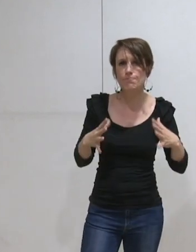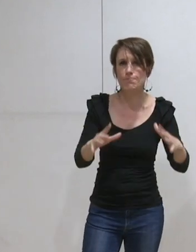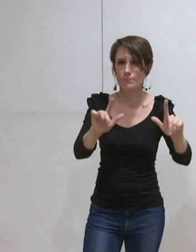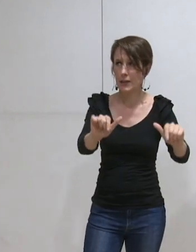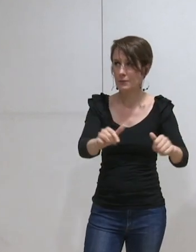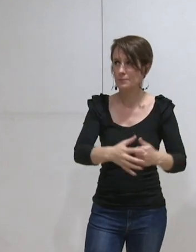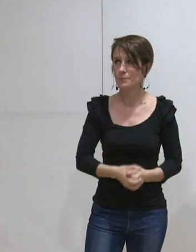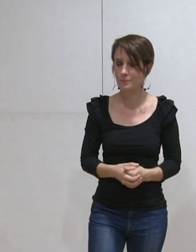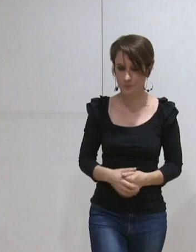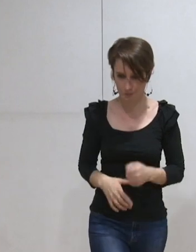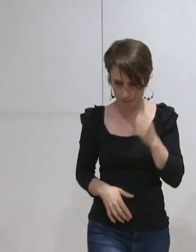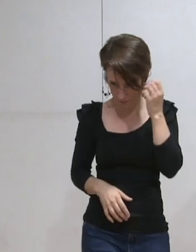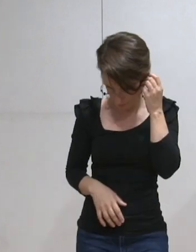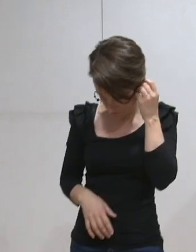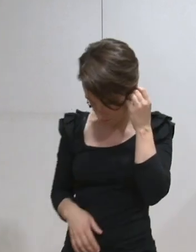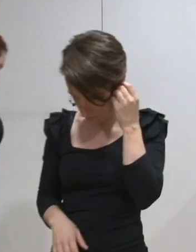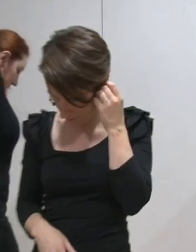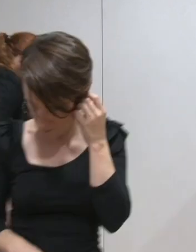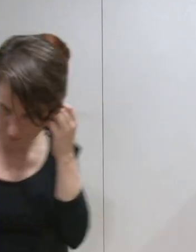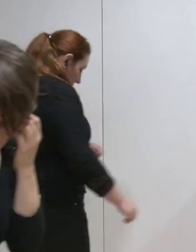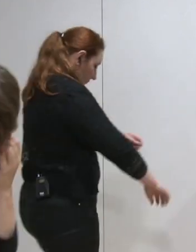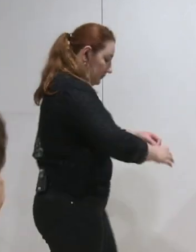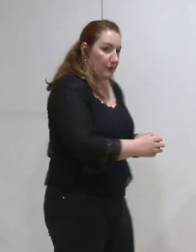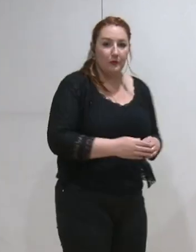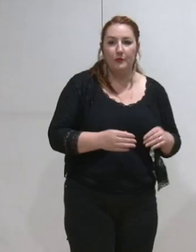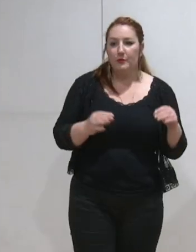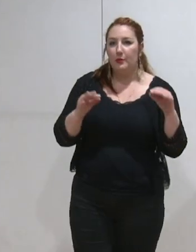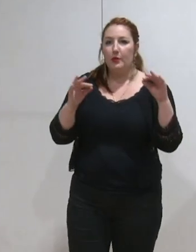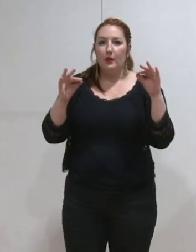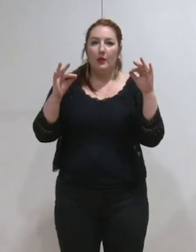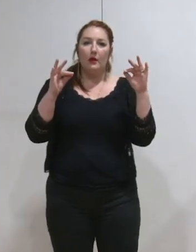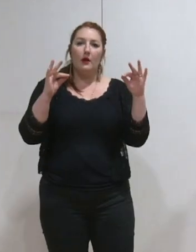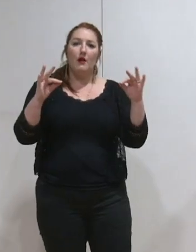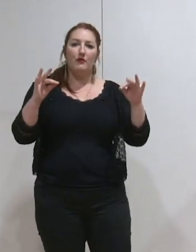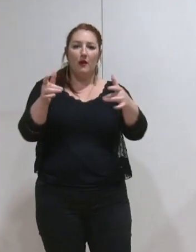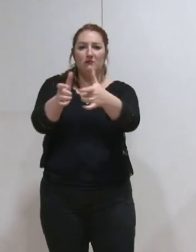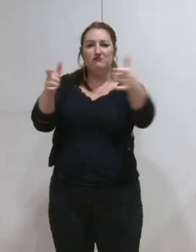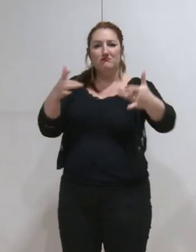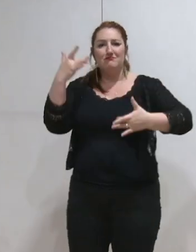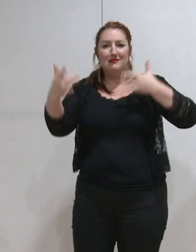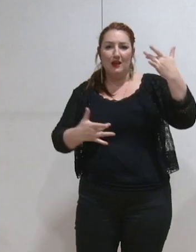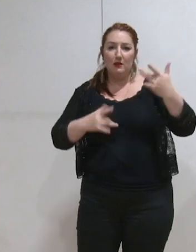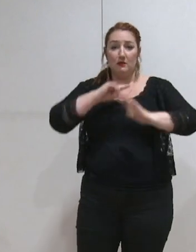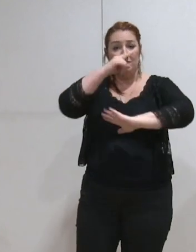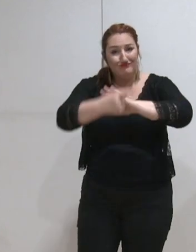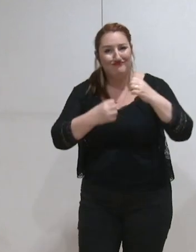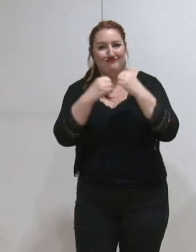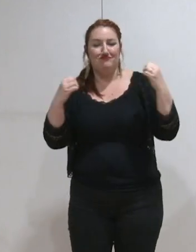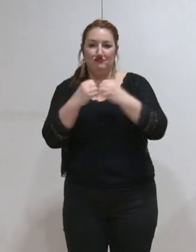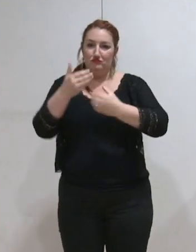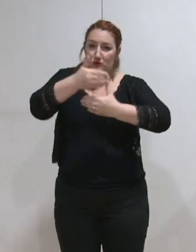mobilisés pour ce qui concerne la reconstruction du théâtre et l'éventuelle participation du